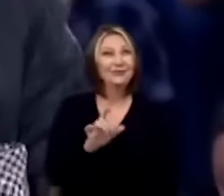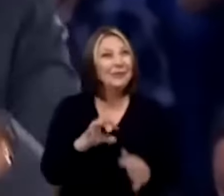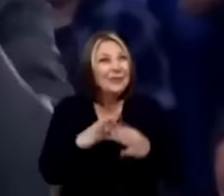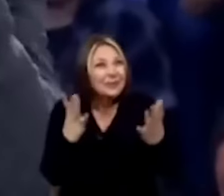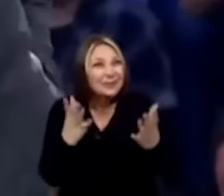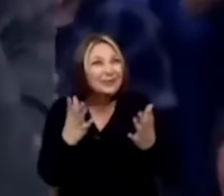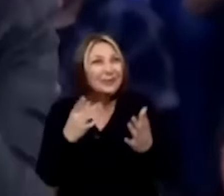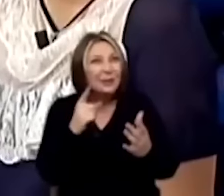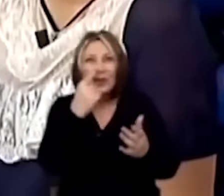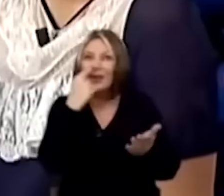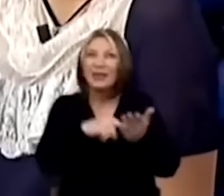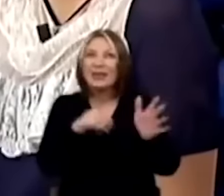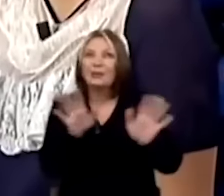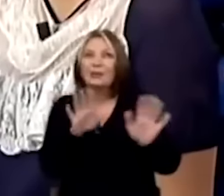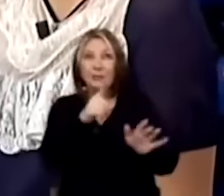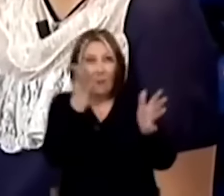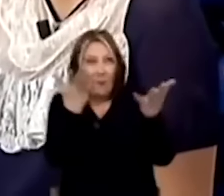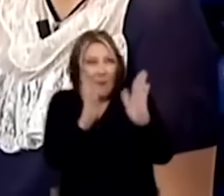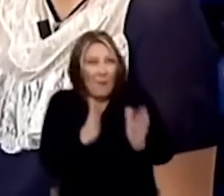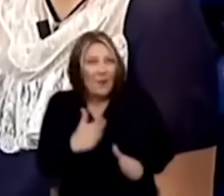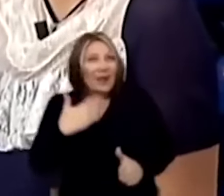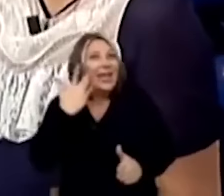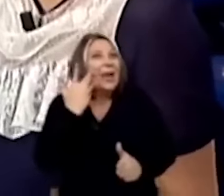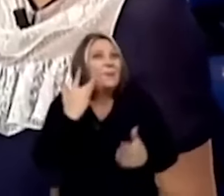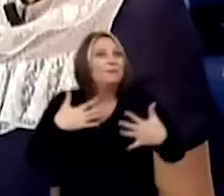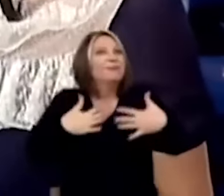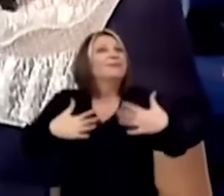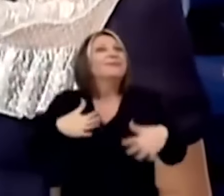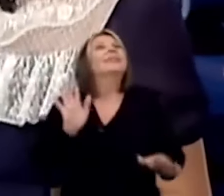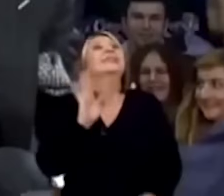Nasıl ya? Yani bu inanılmaz. Vücut kremlenmiyor mu?